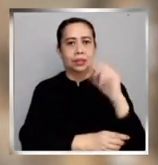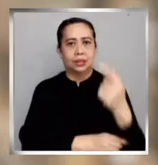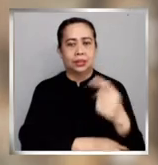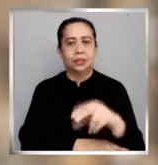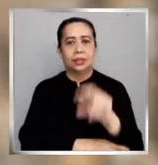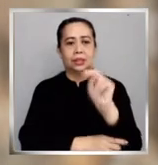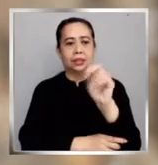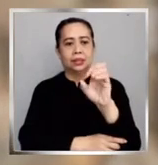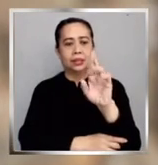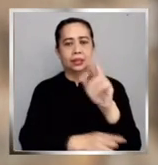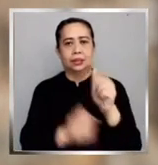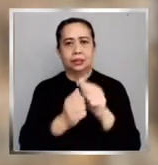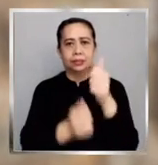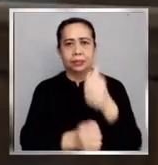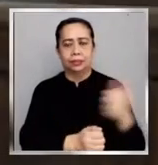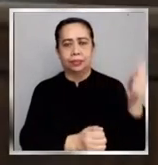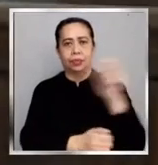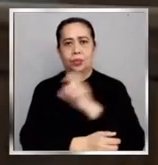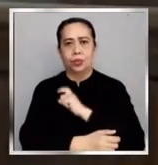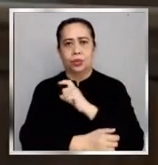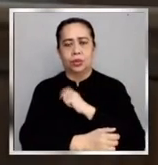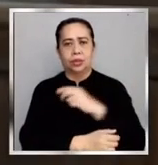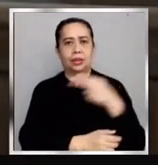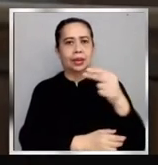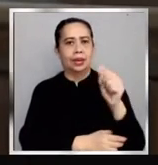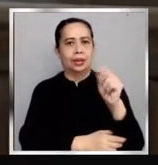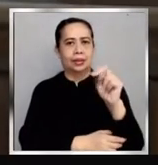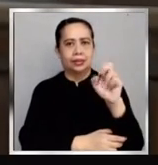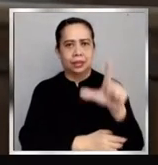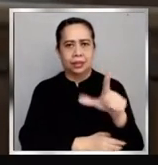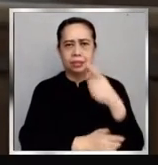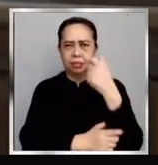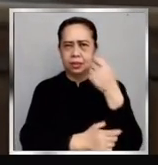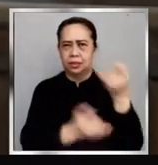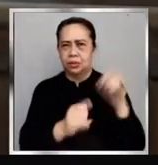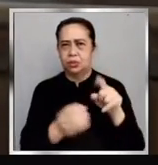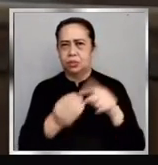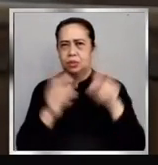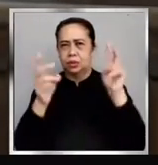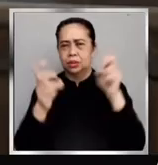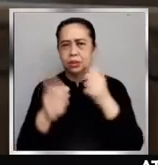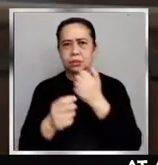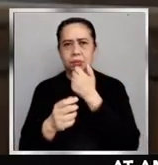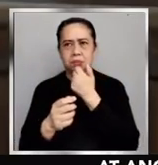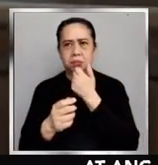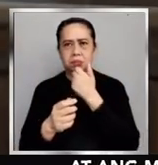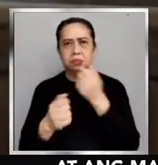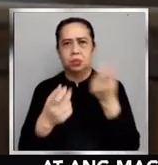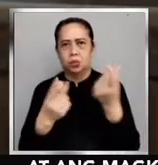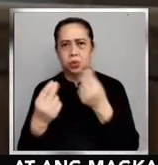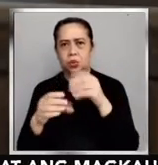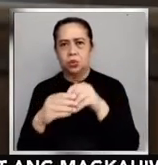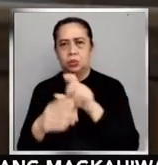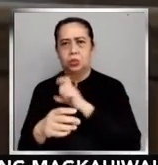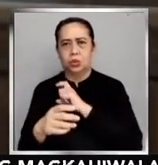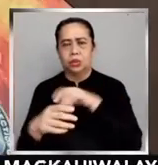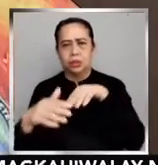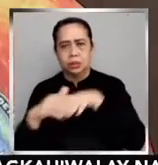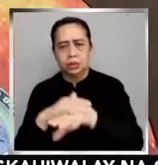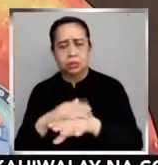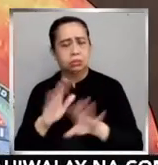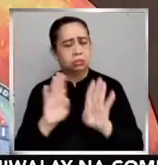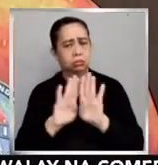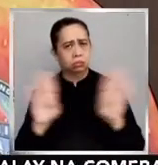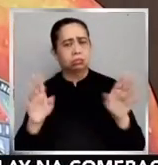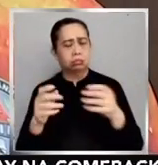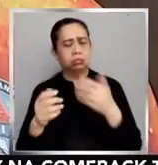hepe nitong si Police Colonel Hansel Marantan dahil sa issue ng umunoy huli dap. Sabi ni Marantan, bukas siya sa development